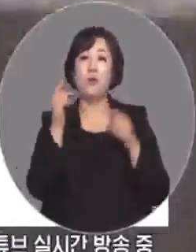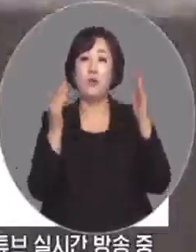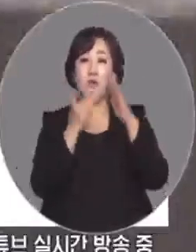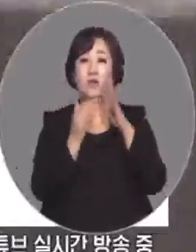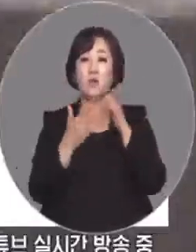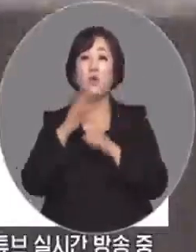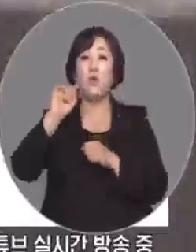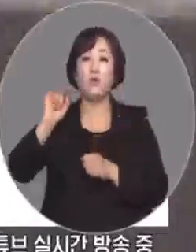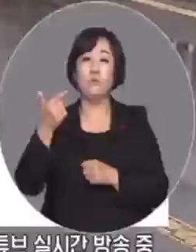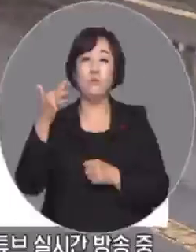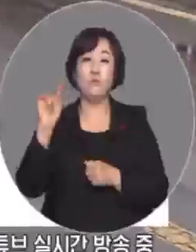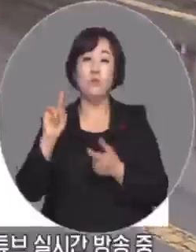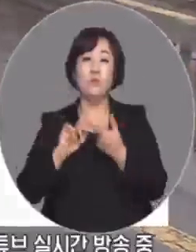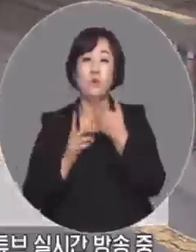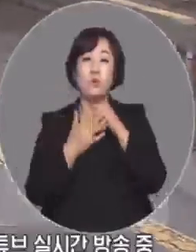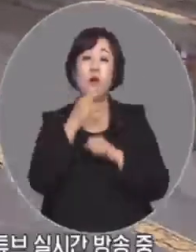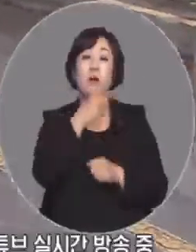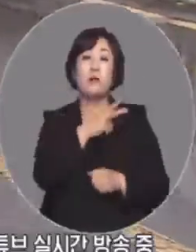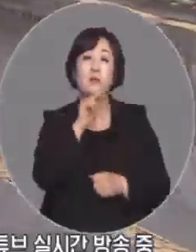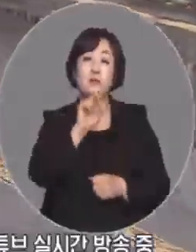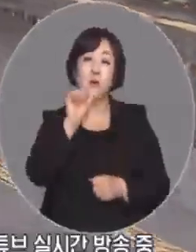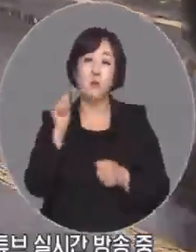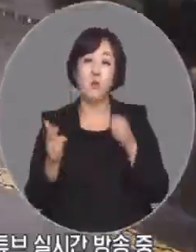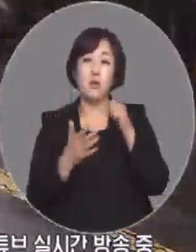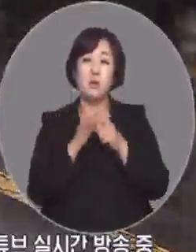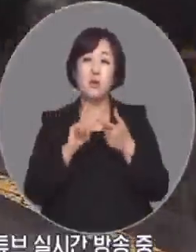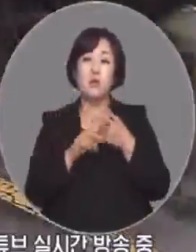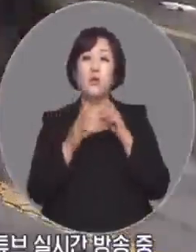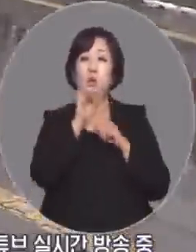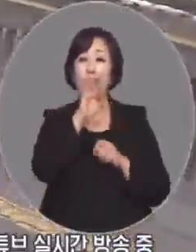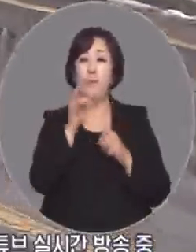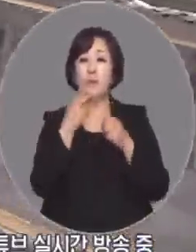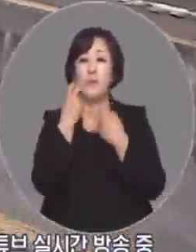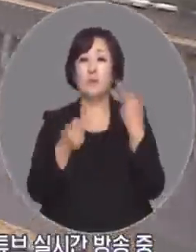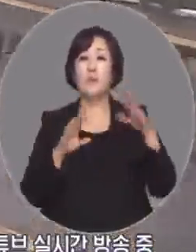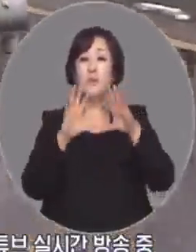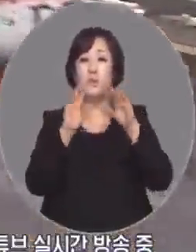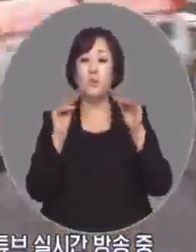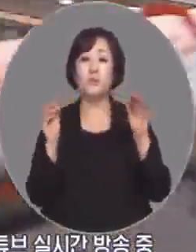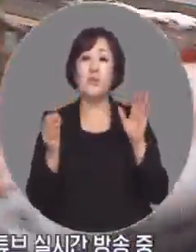운문령 2.2km 구간 등 산간 지역 일부 도로가 통제되기도 했습니다.